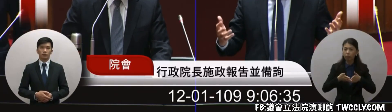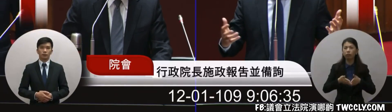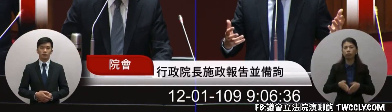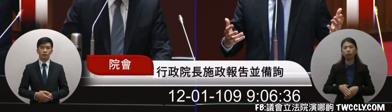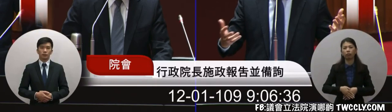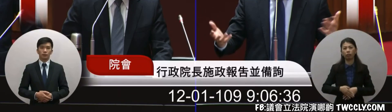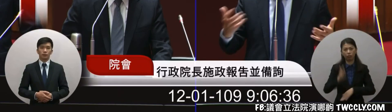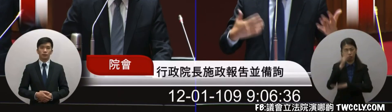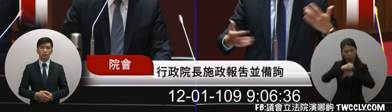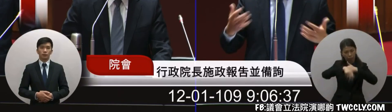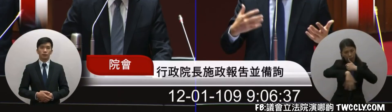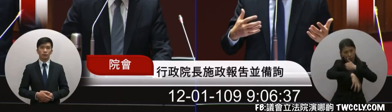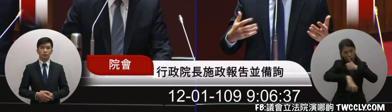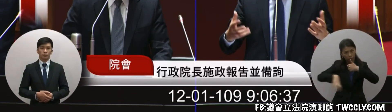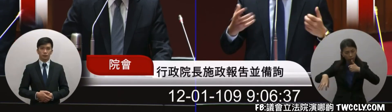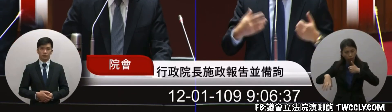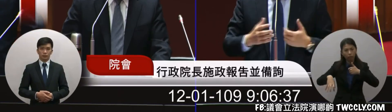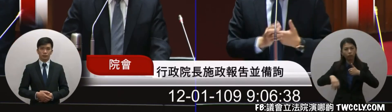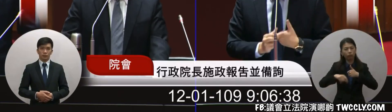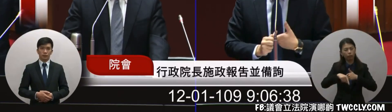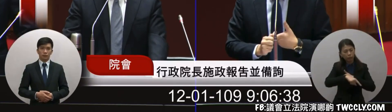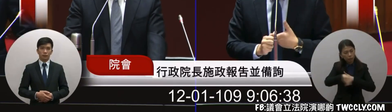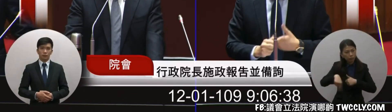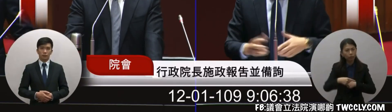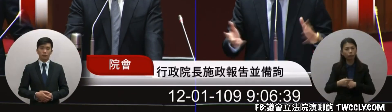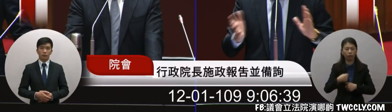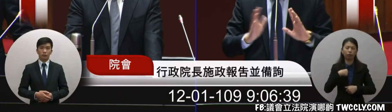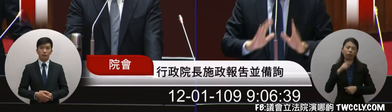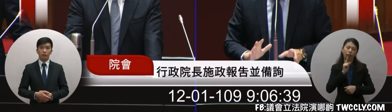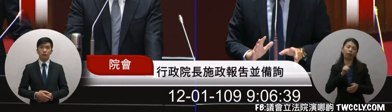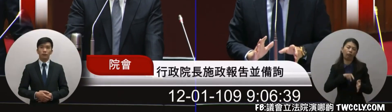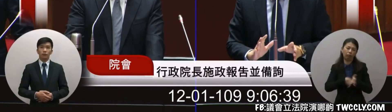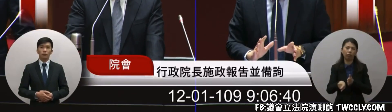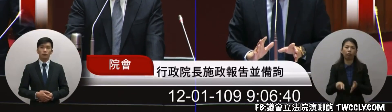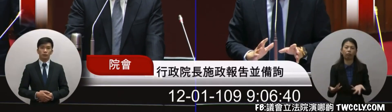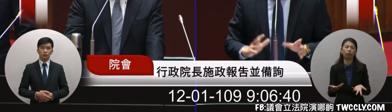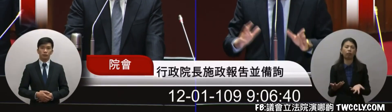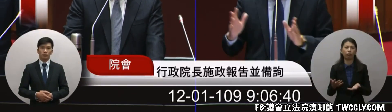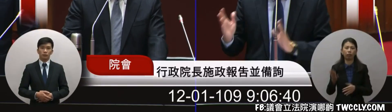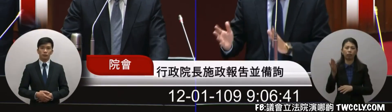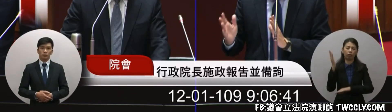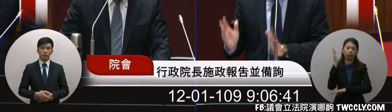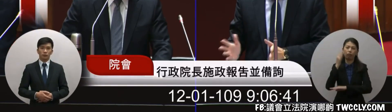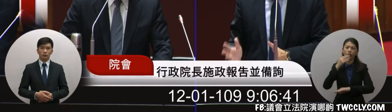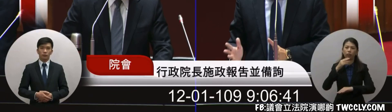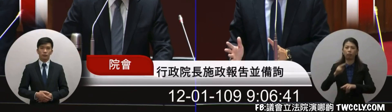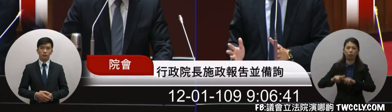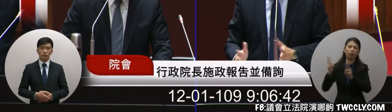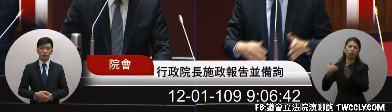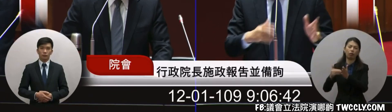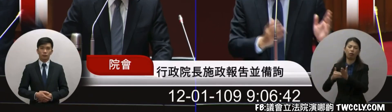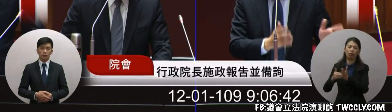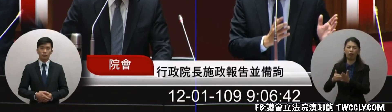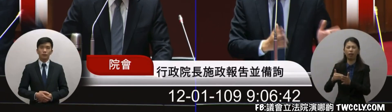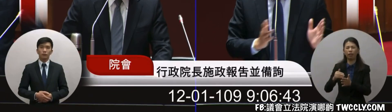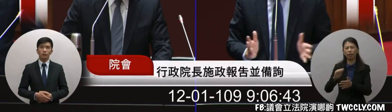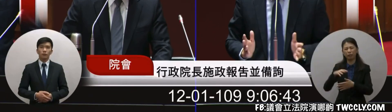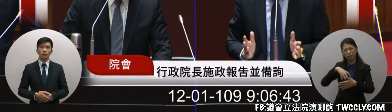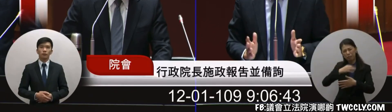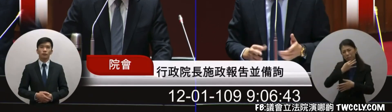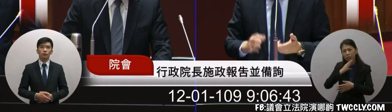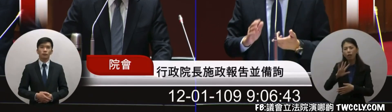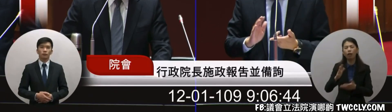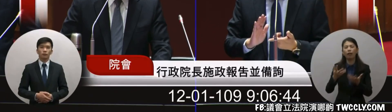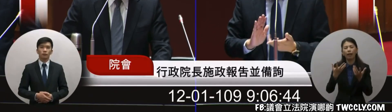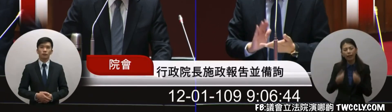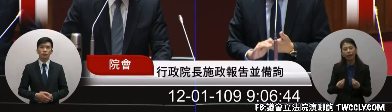部会才是做很多的，好像算是我直说了哈，这就是一个善后的工作，因为我们觉得它是有一些问题的，所以我们今年只好这样